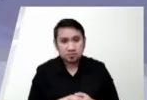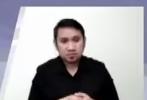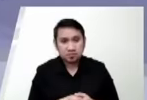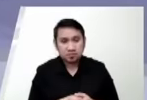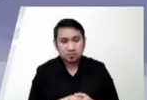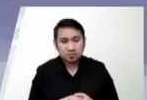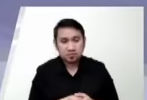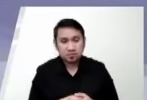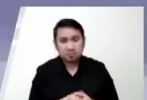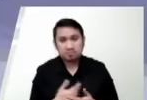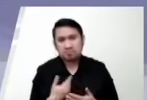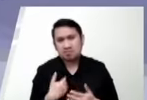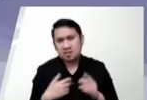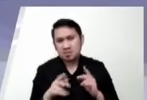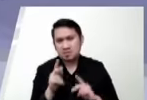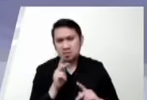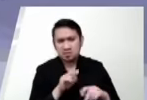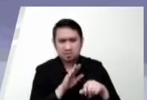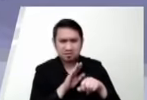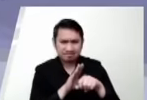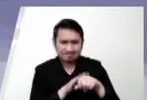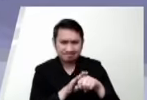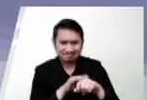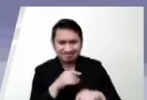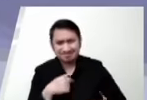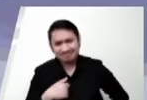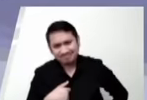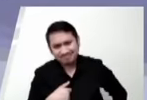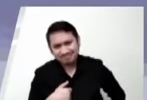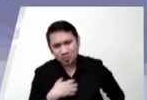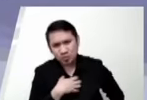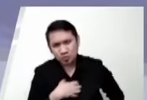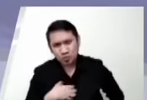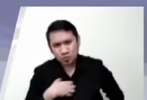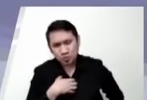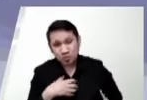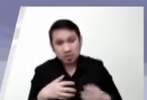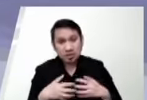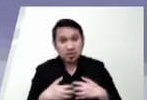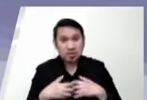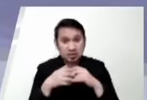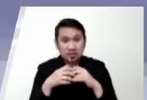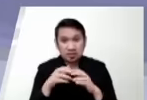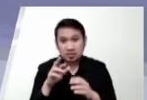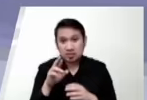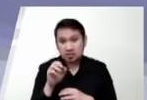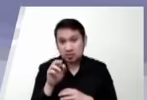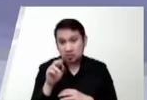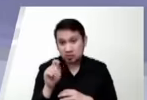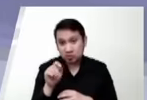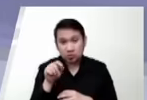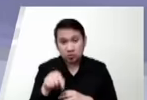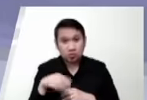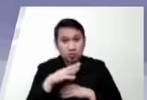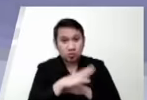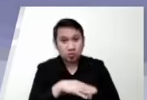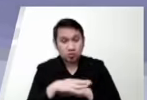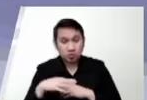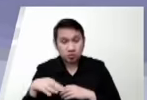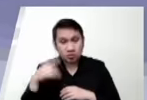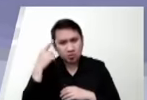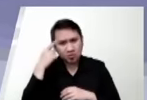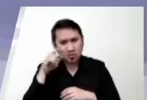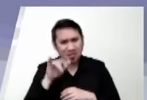Pinuna ng netizens ang pagtayo ng isang resort sa sikat na Chocolate Hills sa Bohol na idineklarang protected